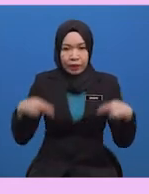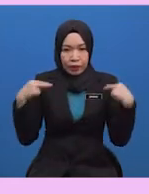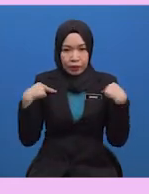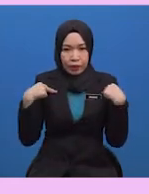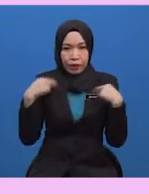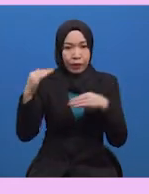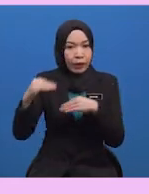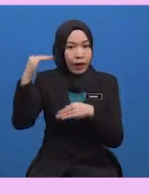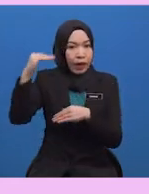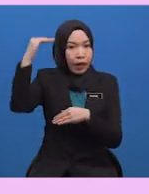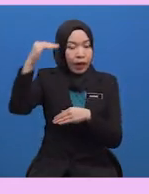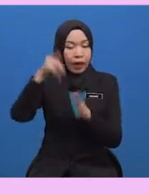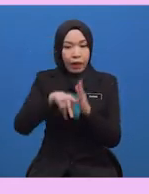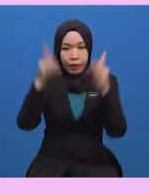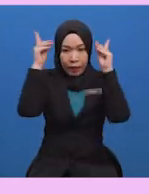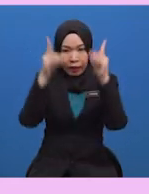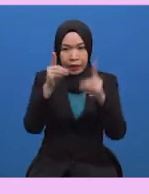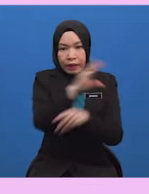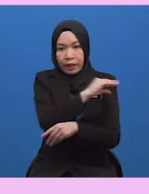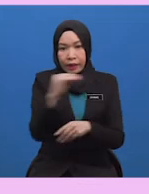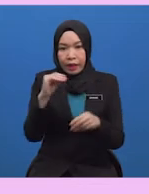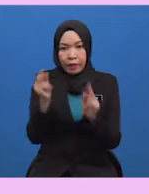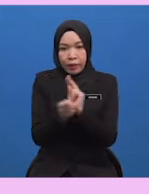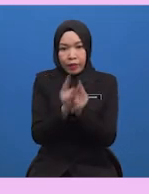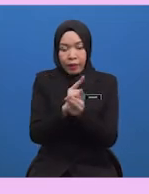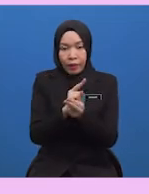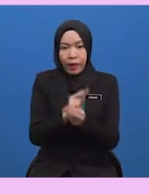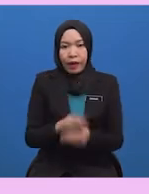pendidikan, dan perubahan sektor ekonomi.